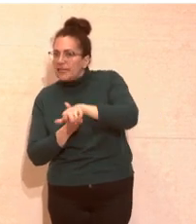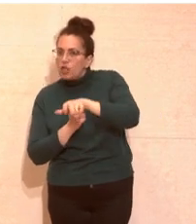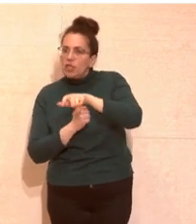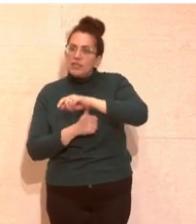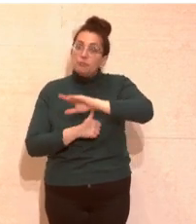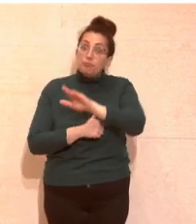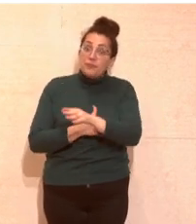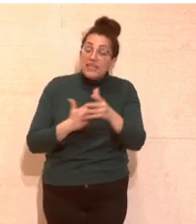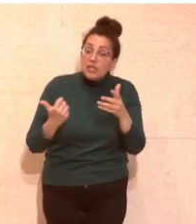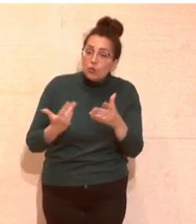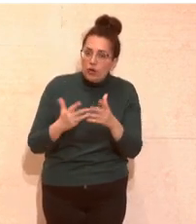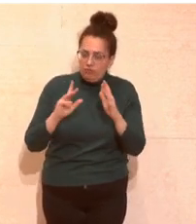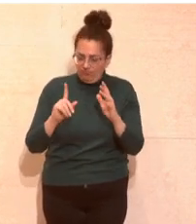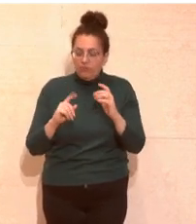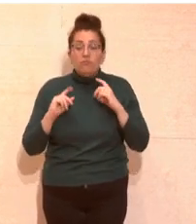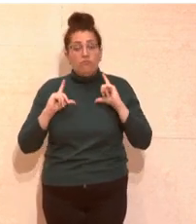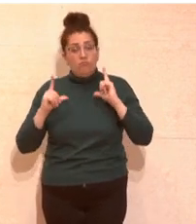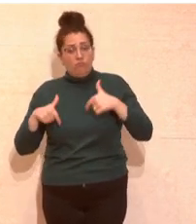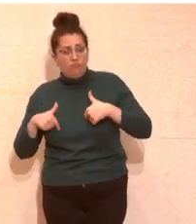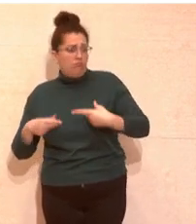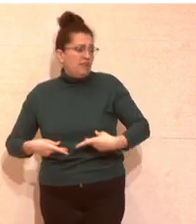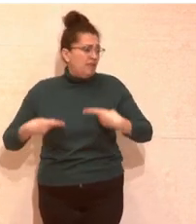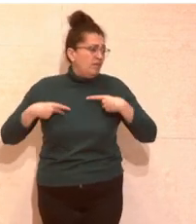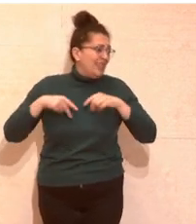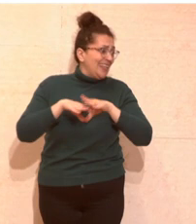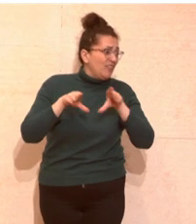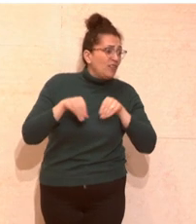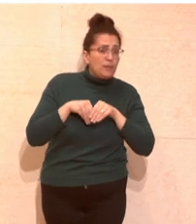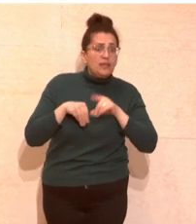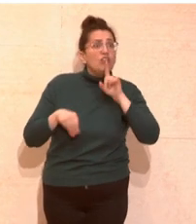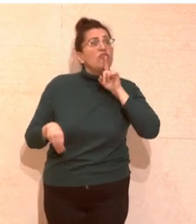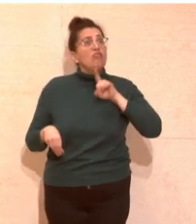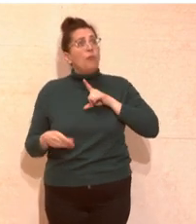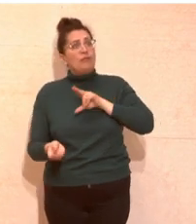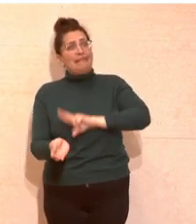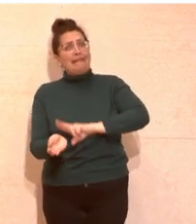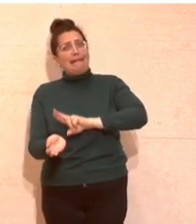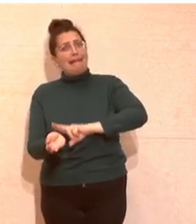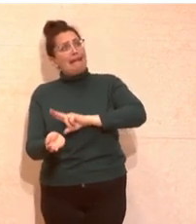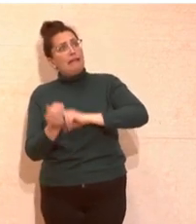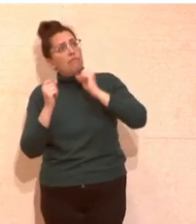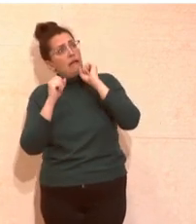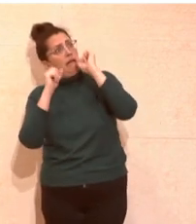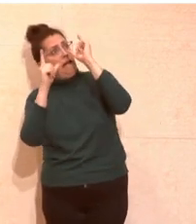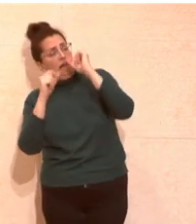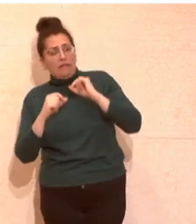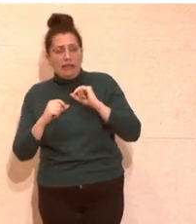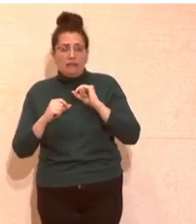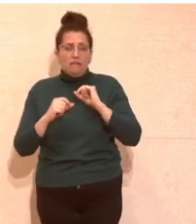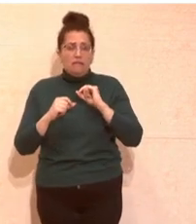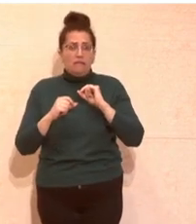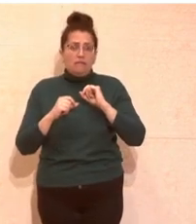fait, l'école, la vie familiale, va imposer un rythme avec des horaires de lever, un rythme de la